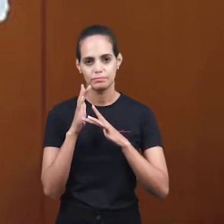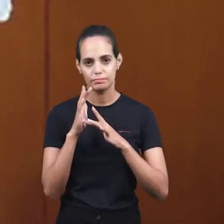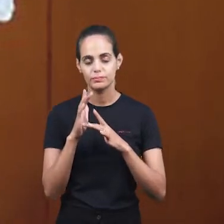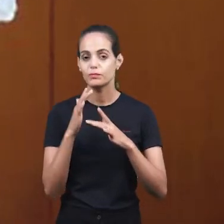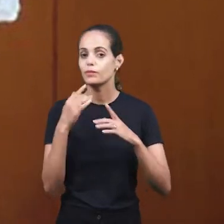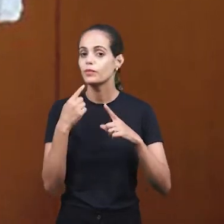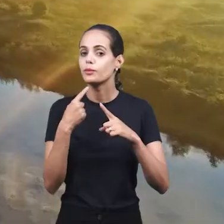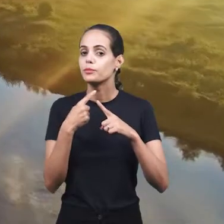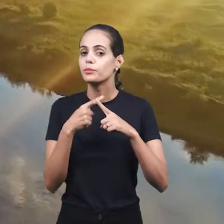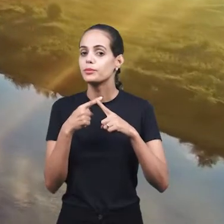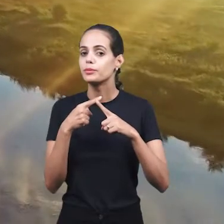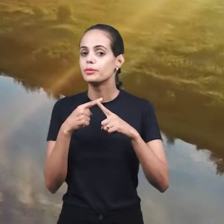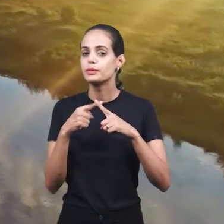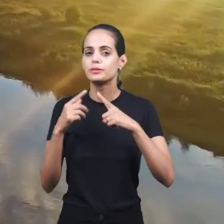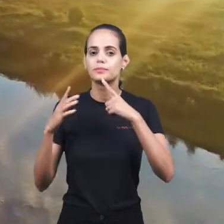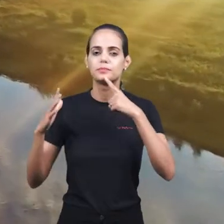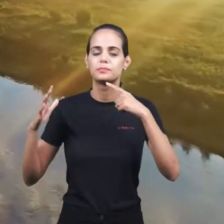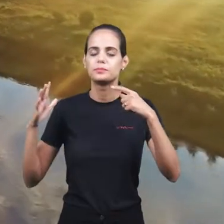В нем мой мир,